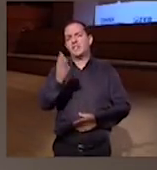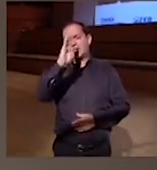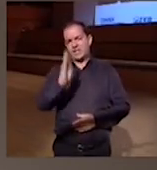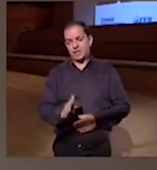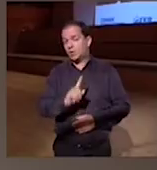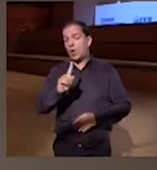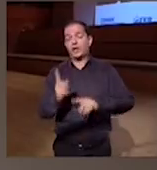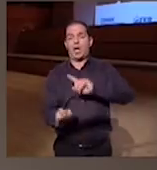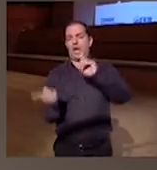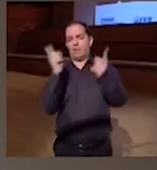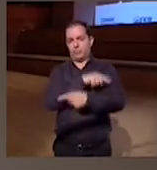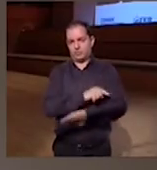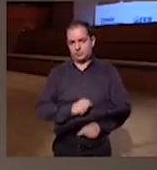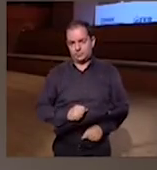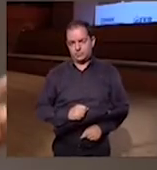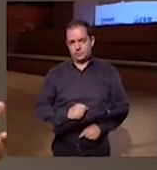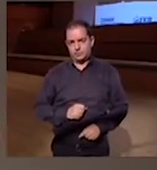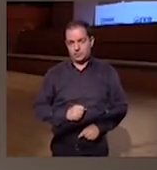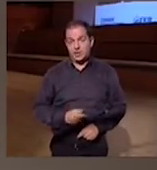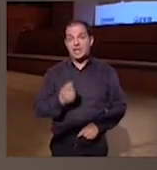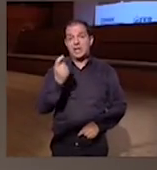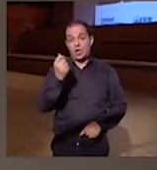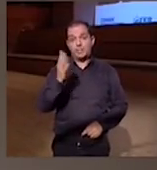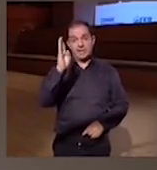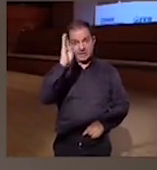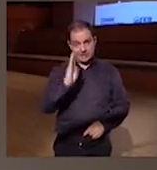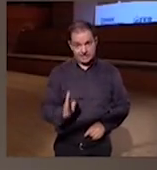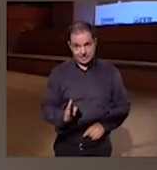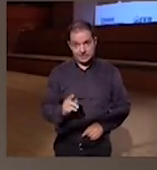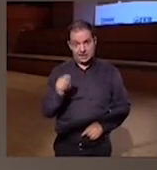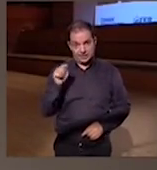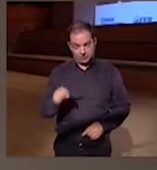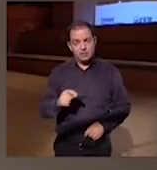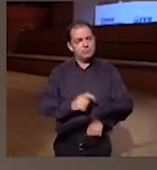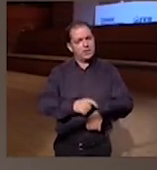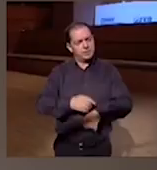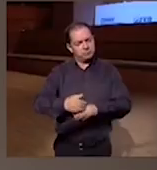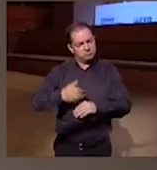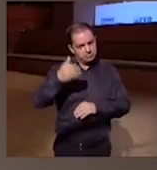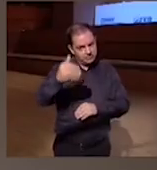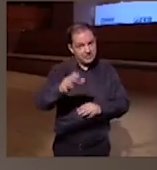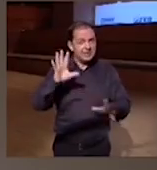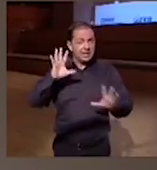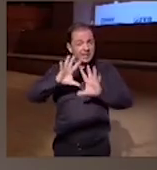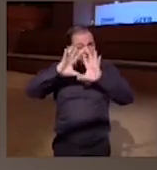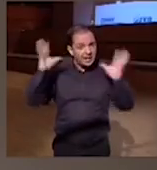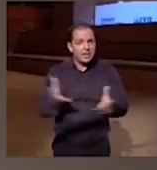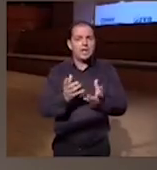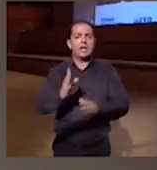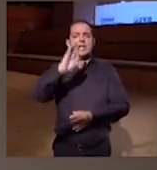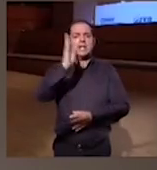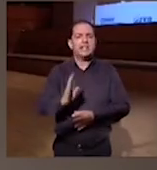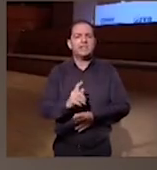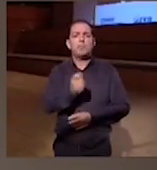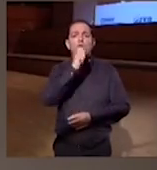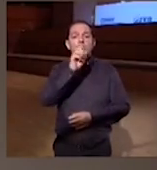ανάποδο. Και η οικονομική κρίση θα δώσει κάποια στιγμή τη θέση της σε μια γενικευμένη κρίση του ευρωπαϊκού